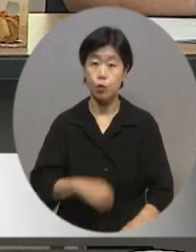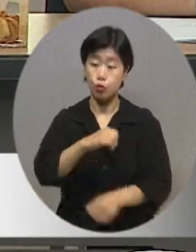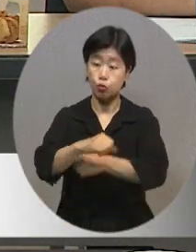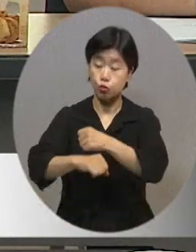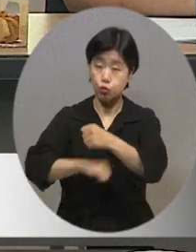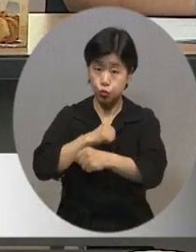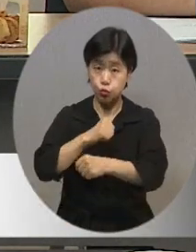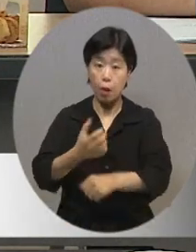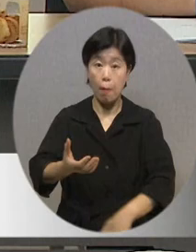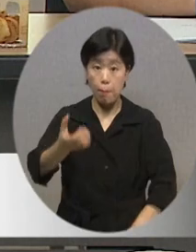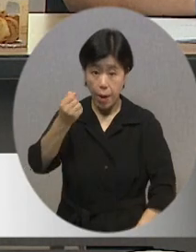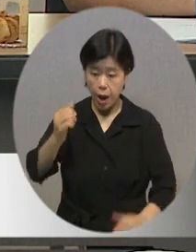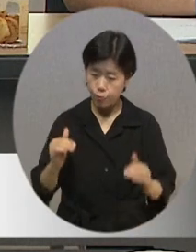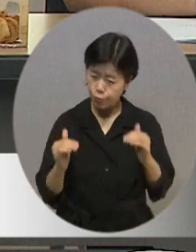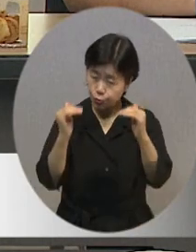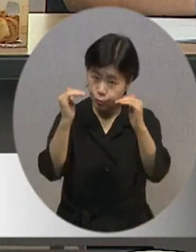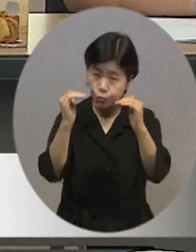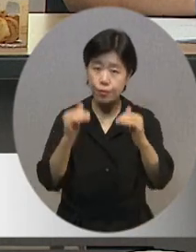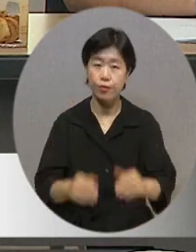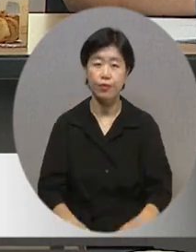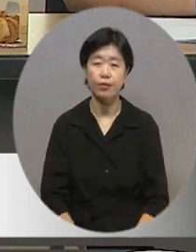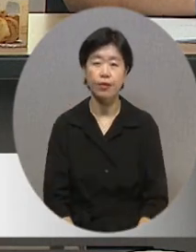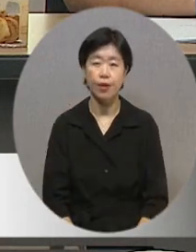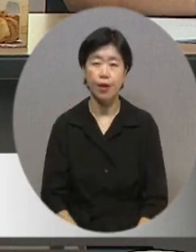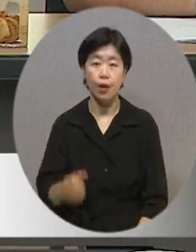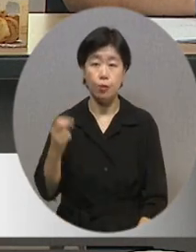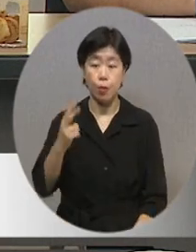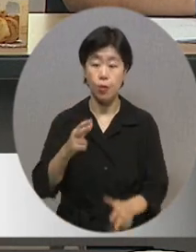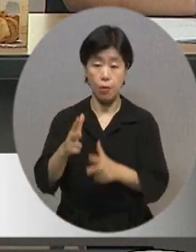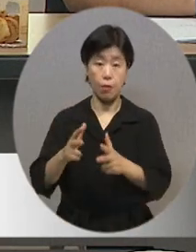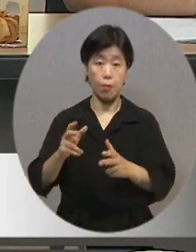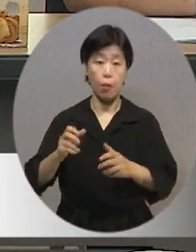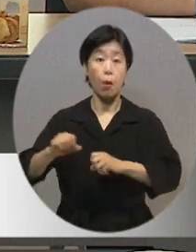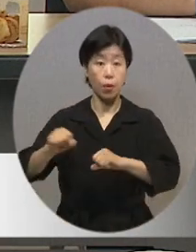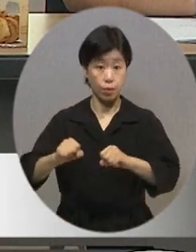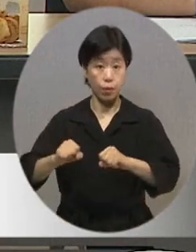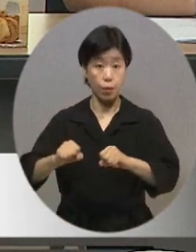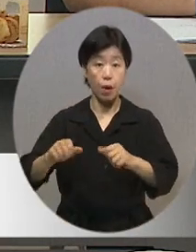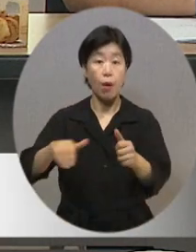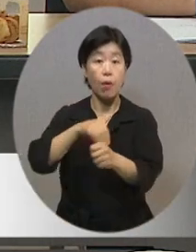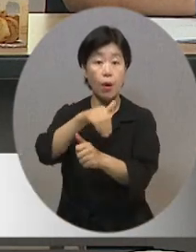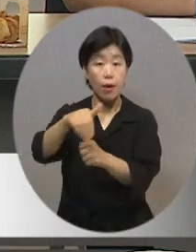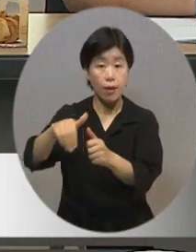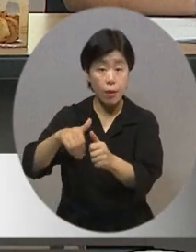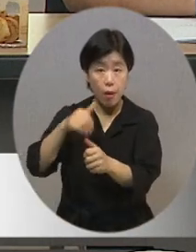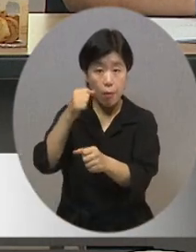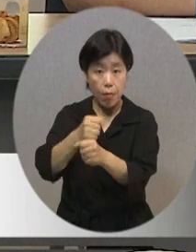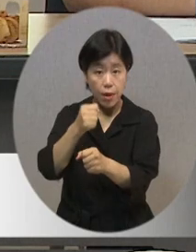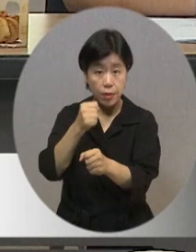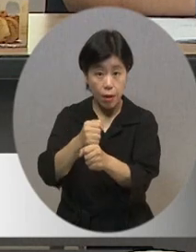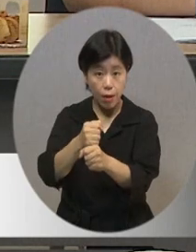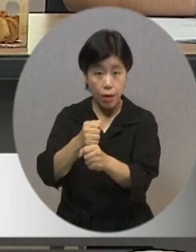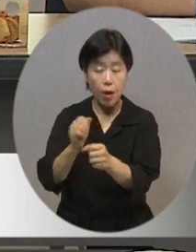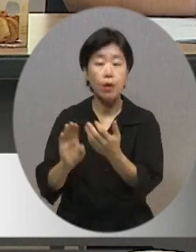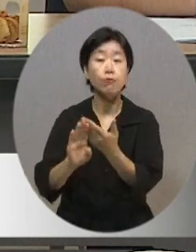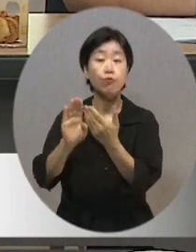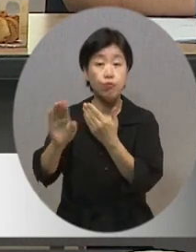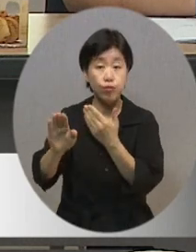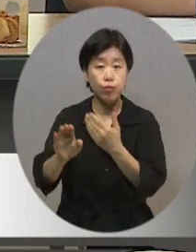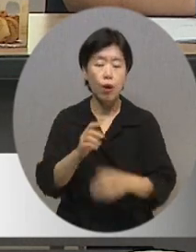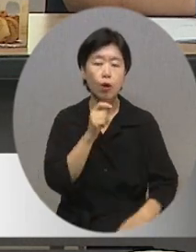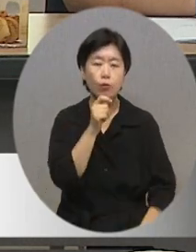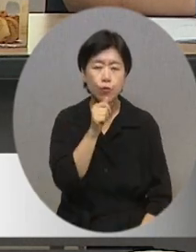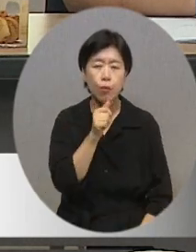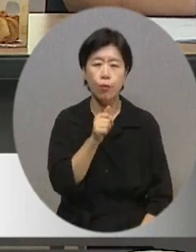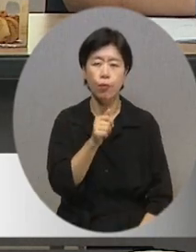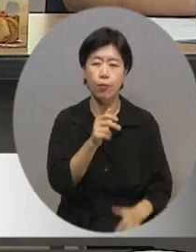균등하게 자유를 누리고 또 기업 활동을 할 수 있는 환경이 만들어져야만 우리 중소기업